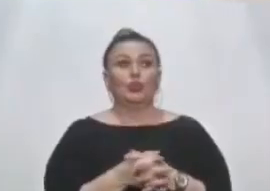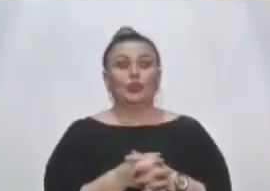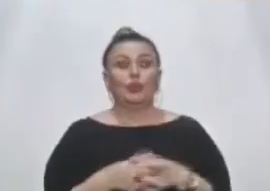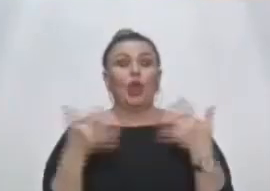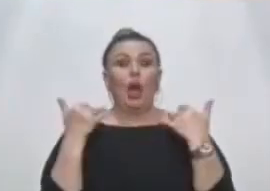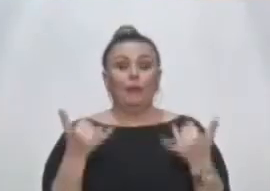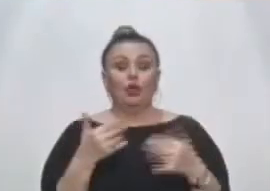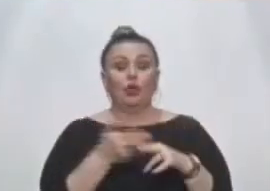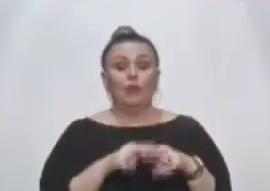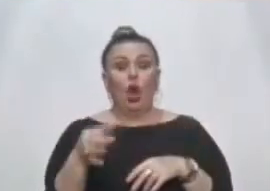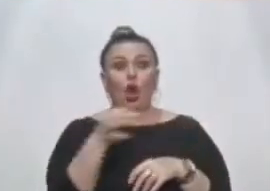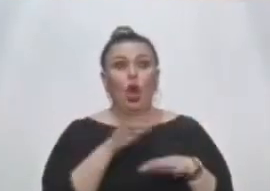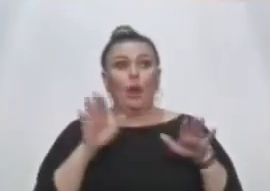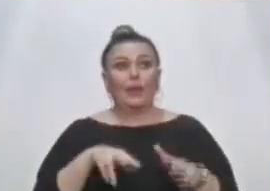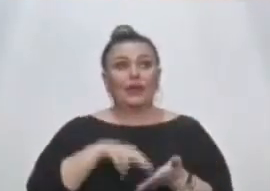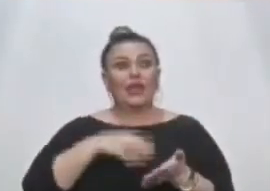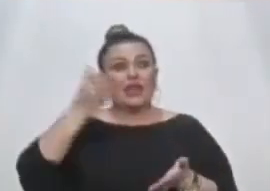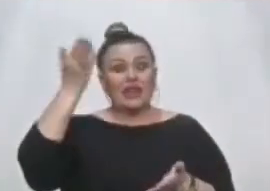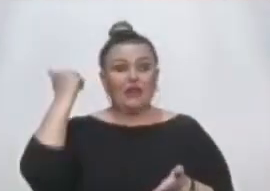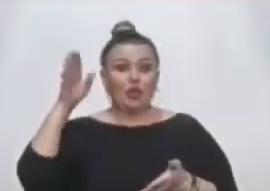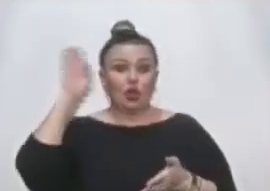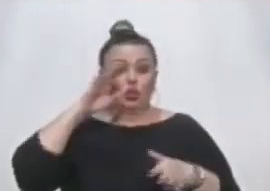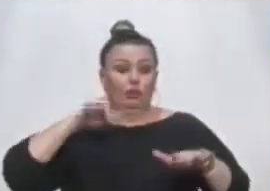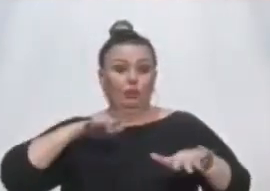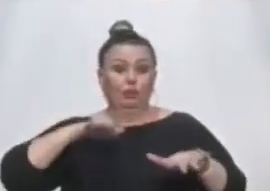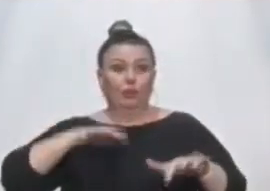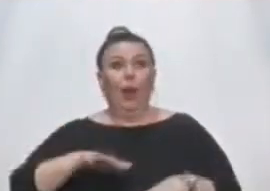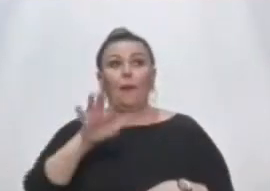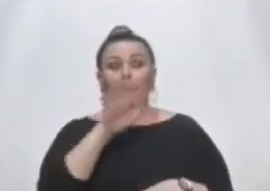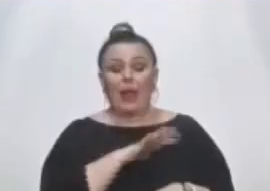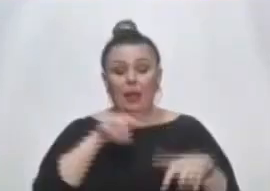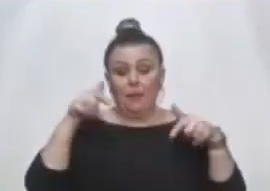Bu göl indi bu dayandığımız yer vaxtilə suyun içərisində olub. Ön